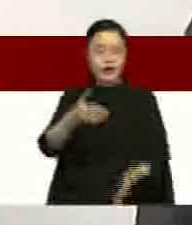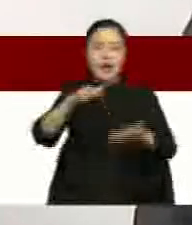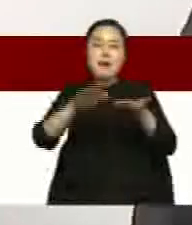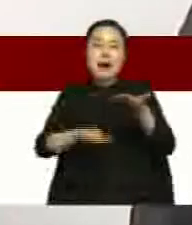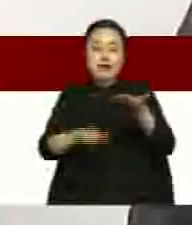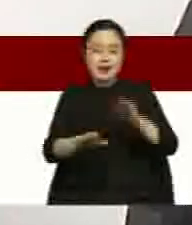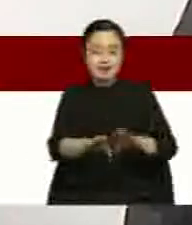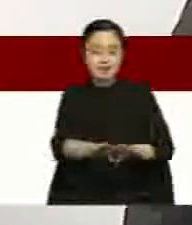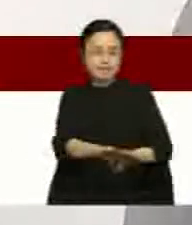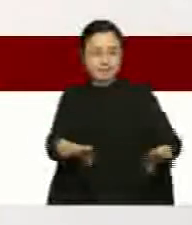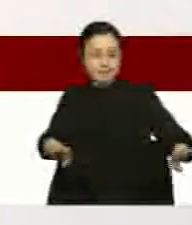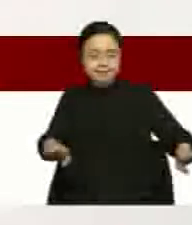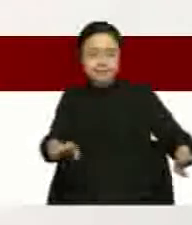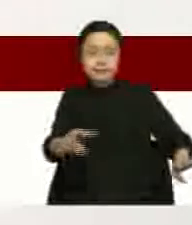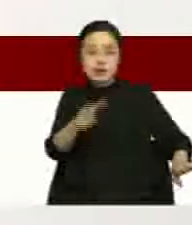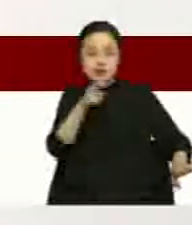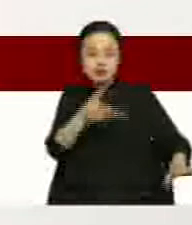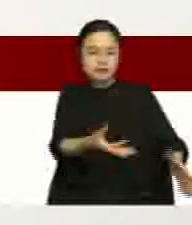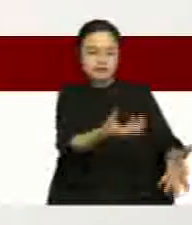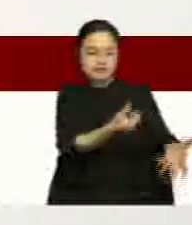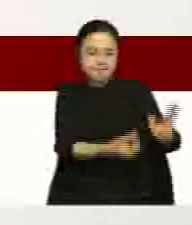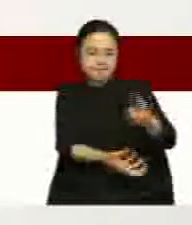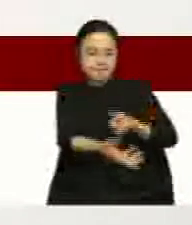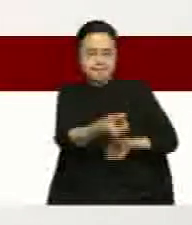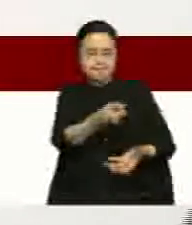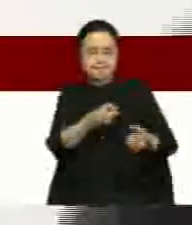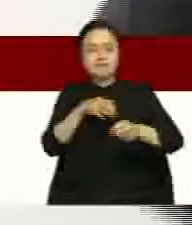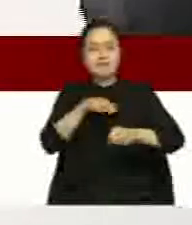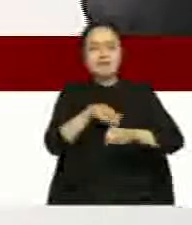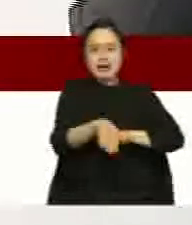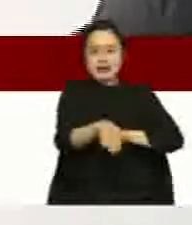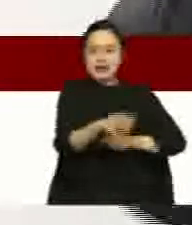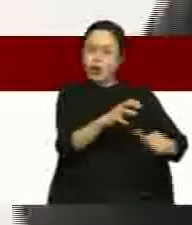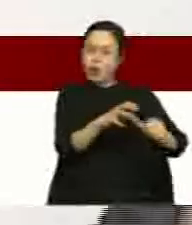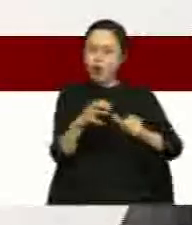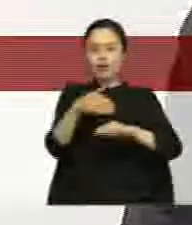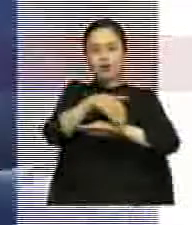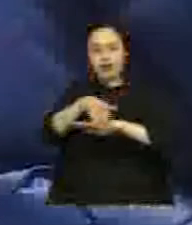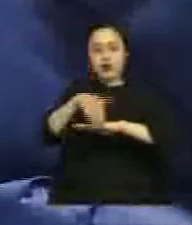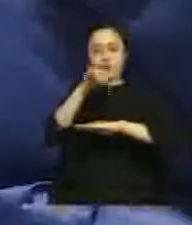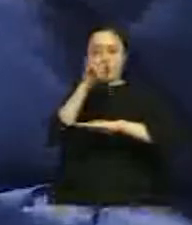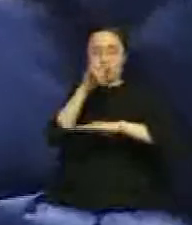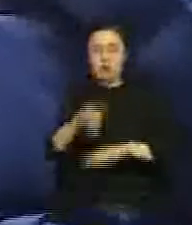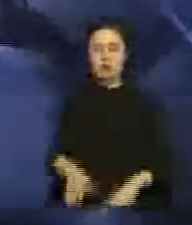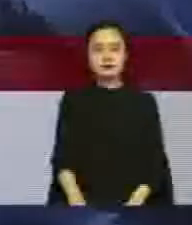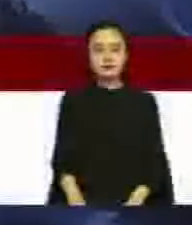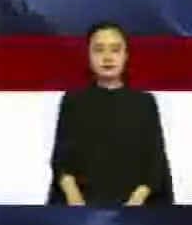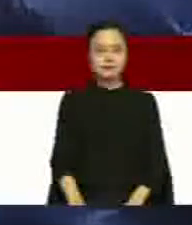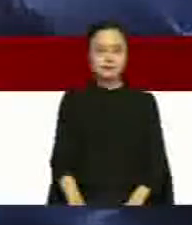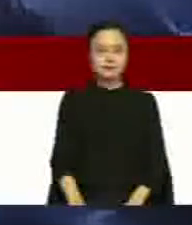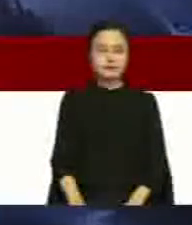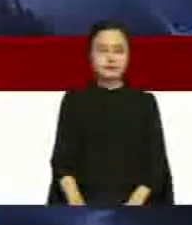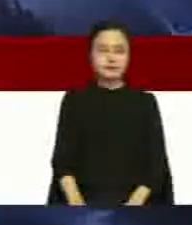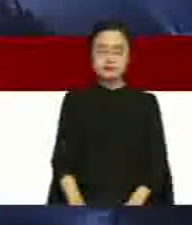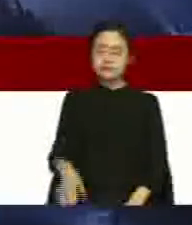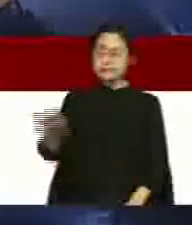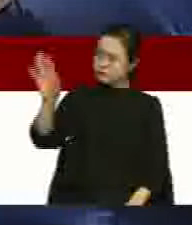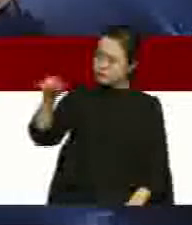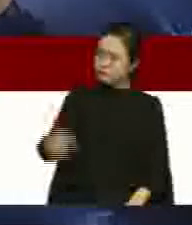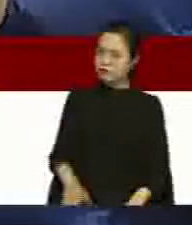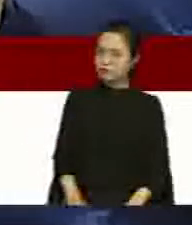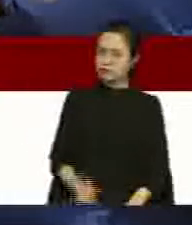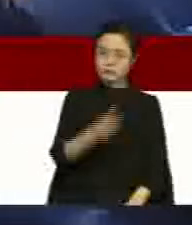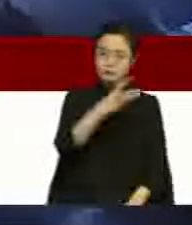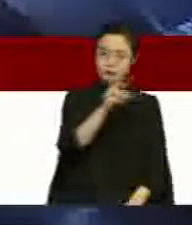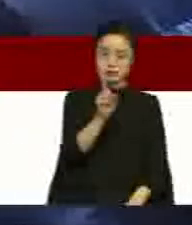이제 끌어오는 방식입니다. 하루에 이제 14,000톤을 물을 올려서 지금 실제로 가보면 탄천에도 물이